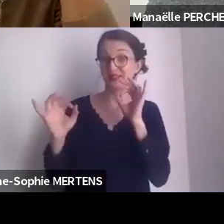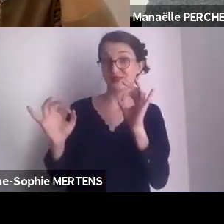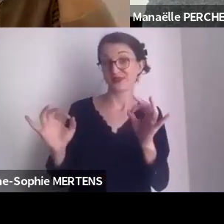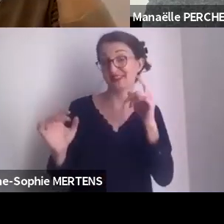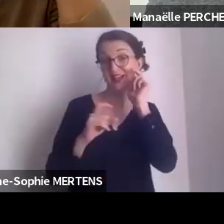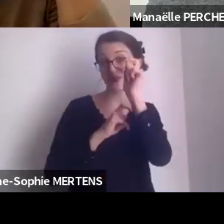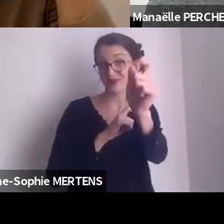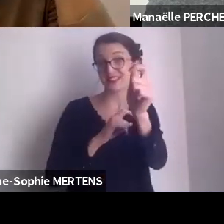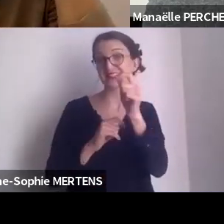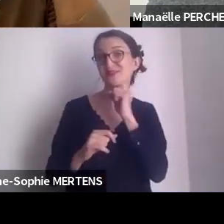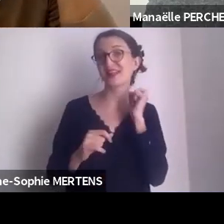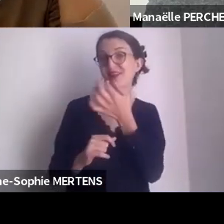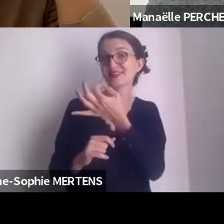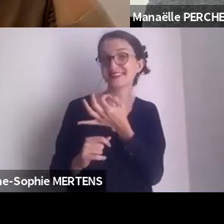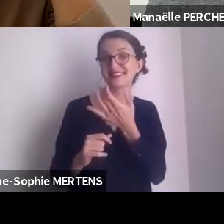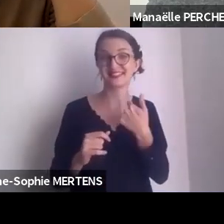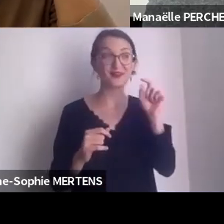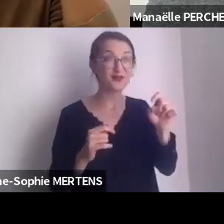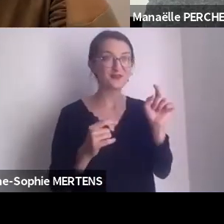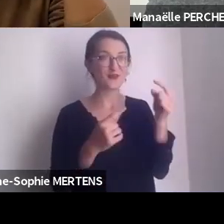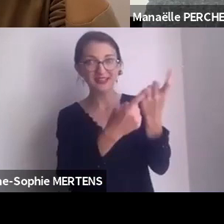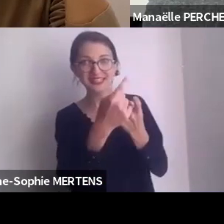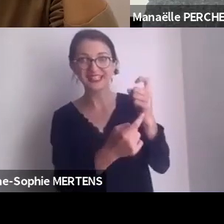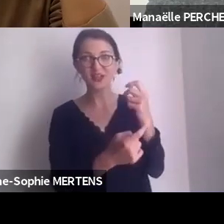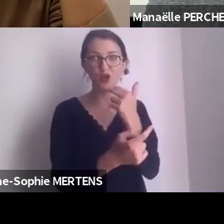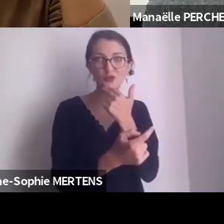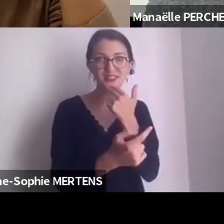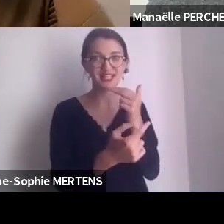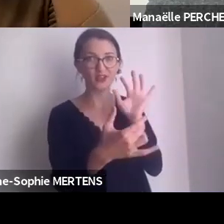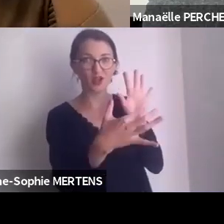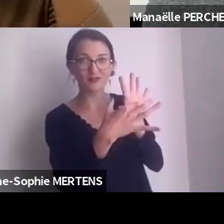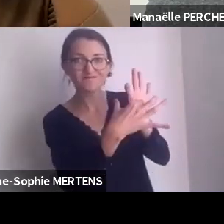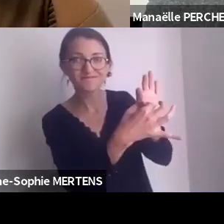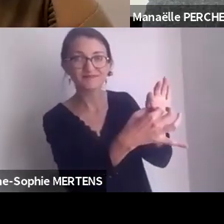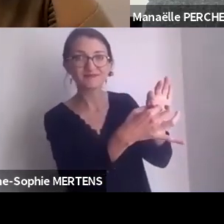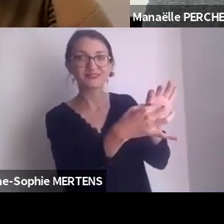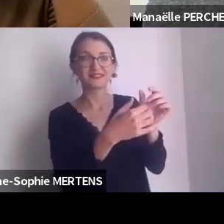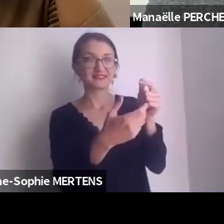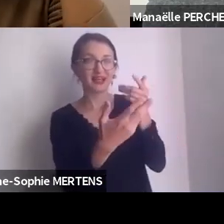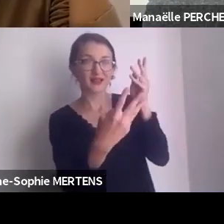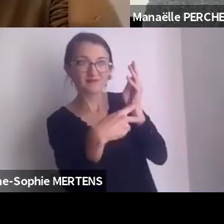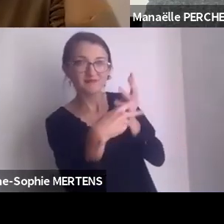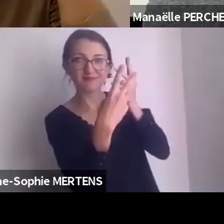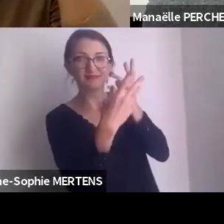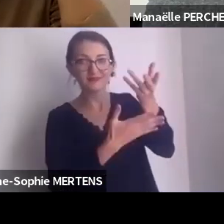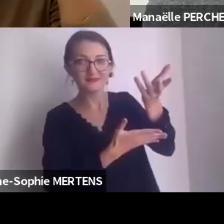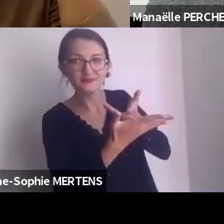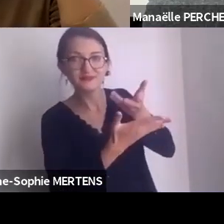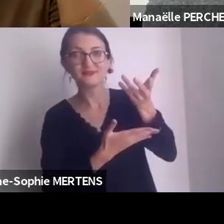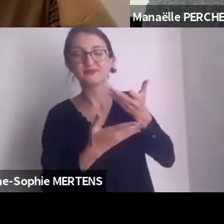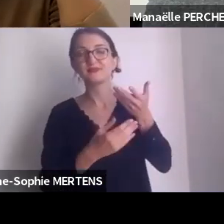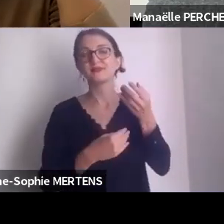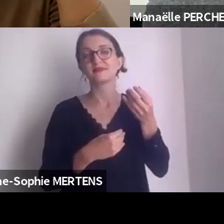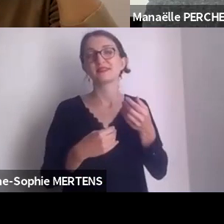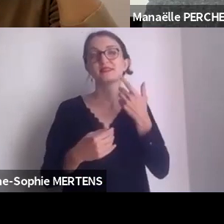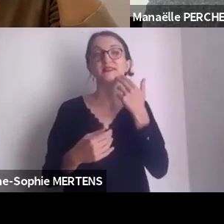avec ses clients, ses usagers. On est aussi dans une écoute, dans une empathie. Alors que finalement, on sort le produit parfait dans 10 ans, bon